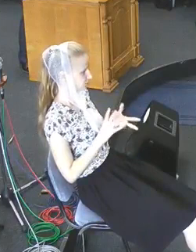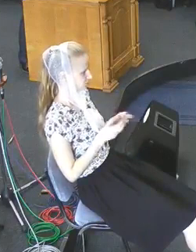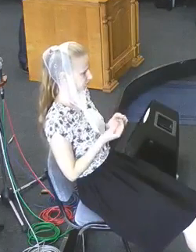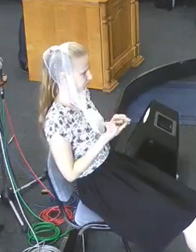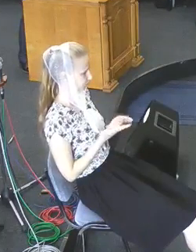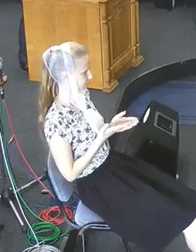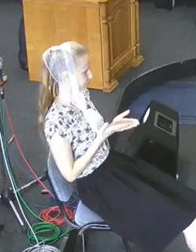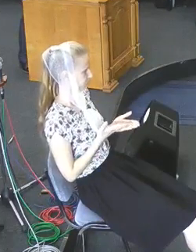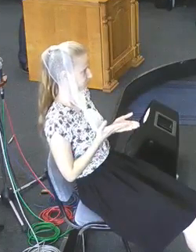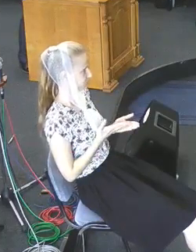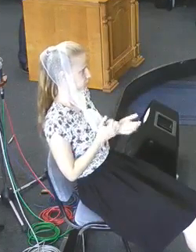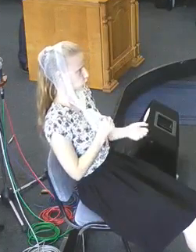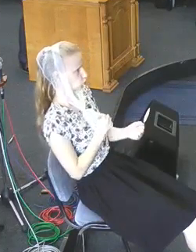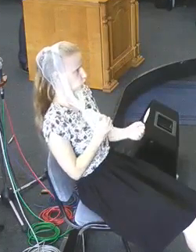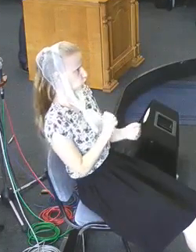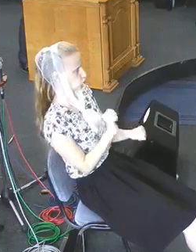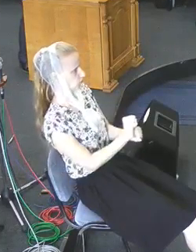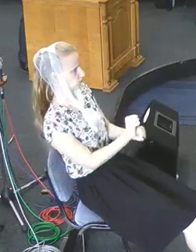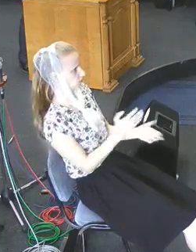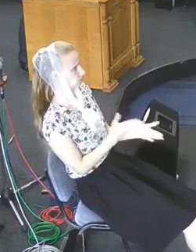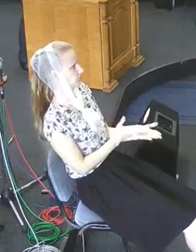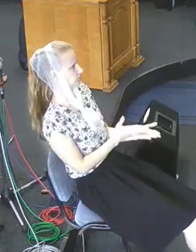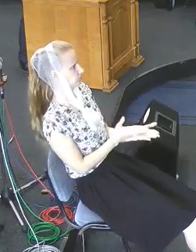ступоніння і далі не рухатися.